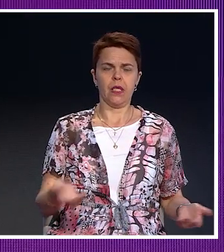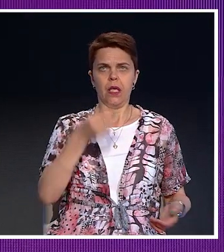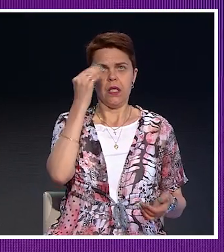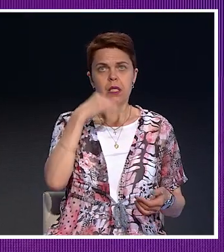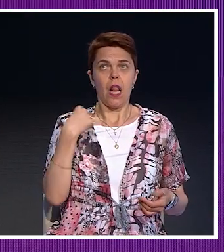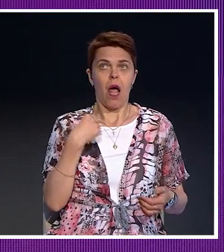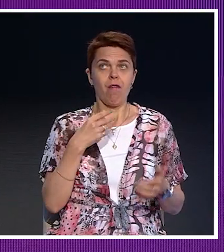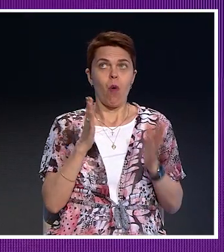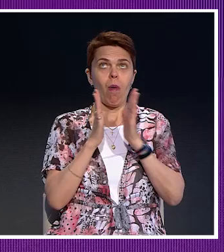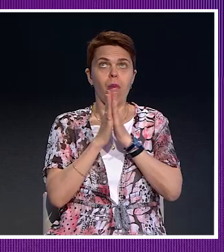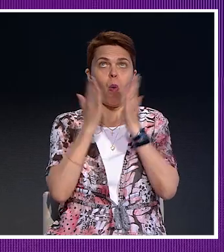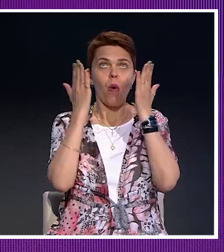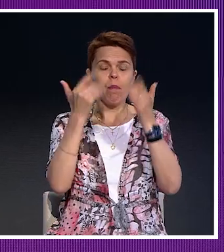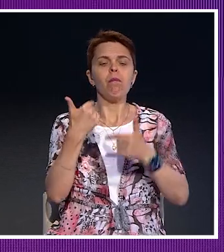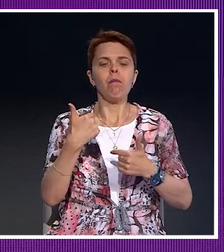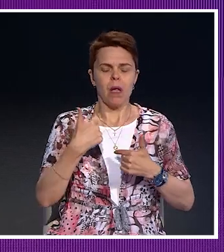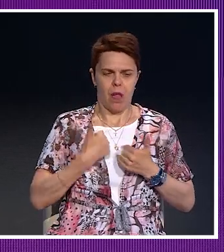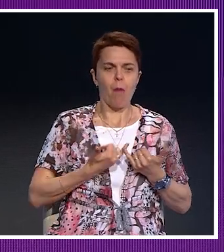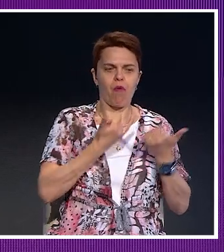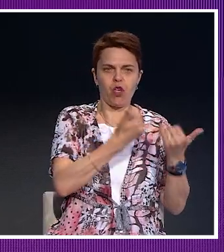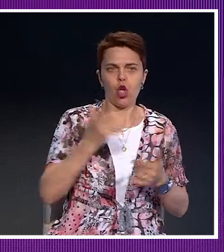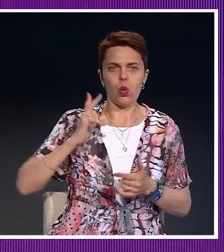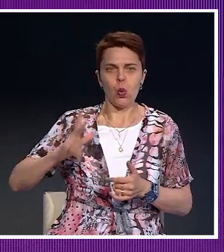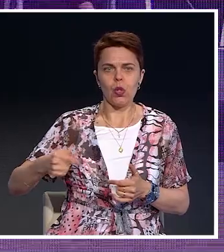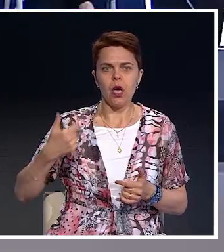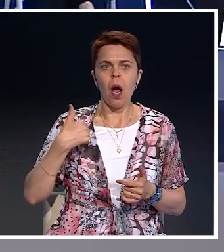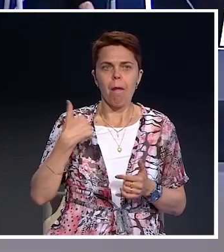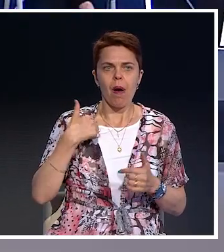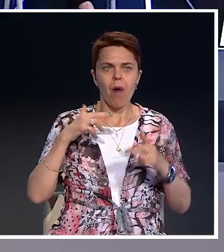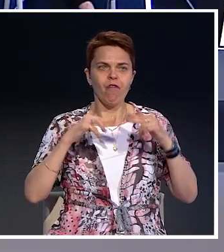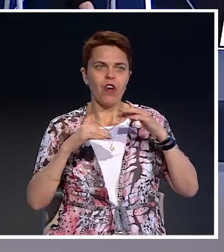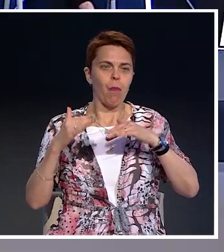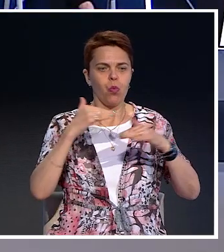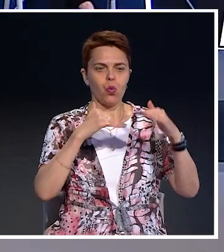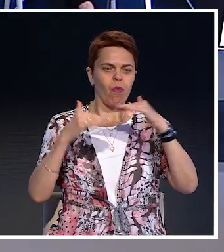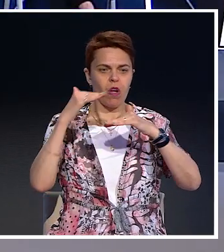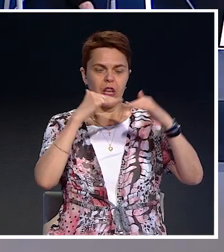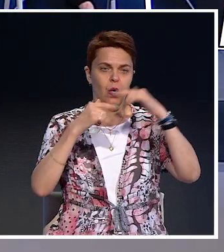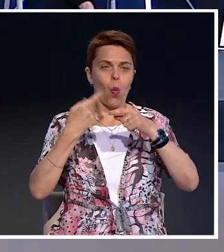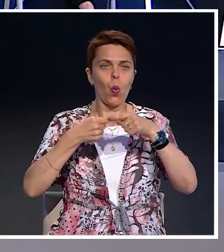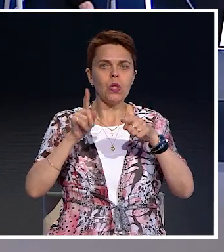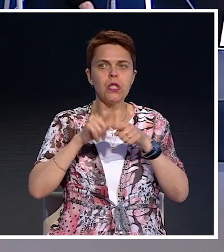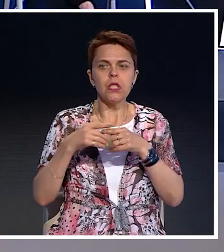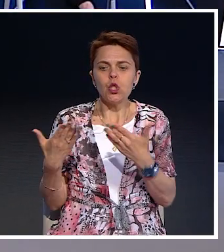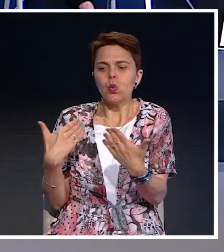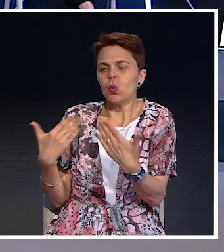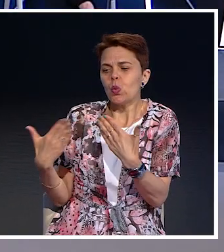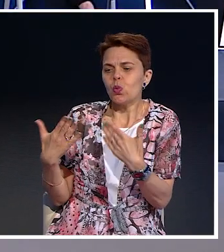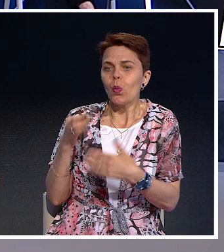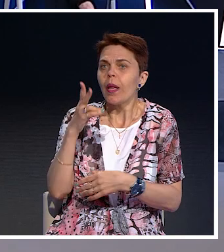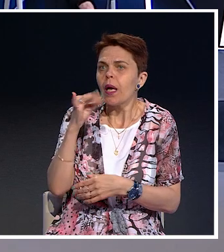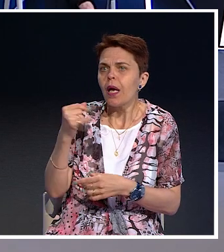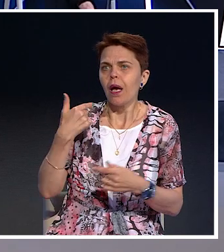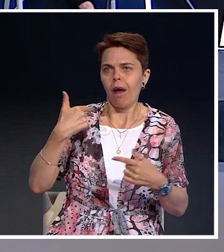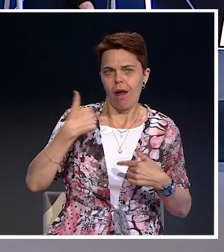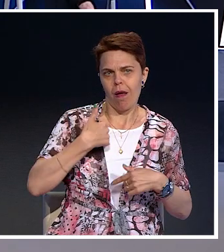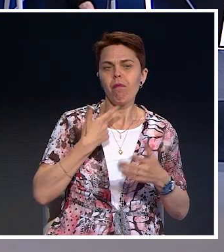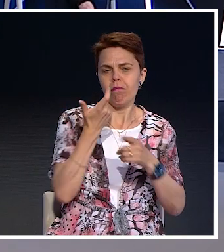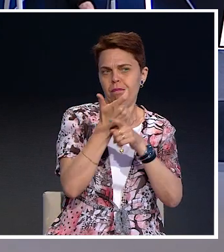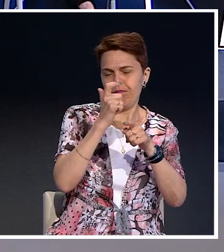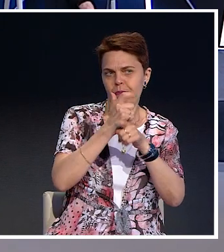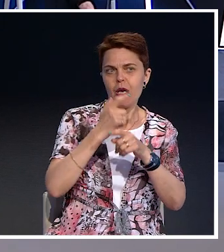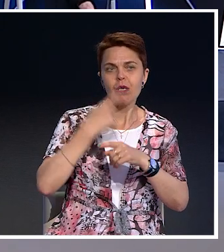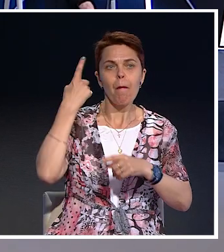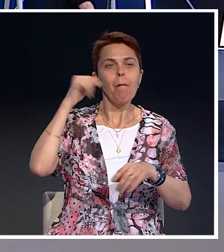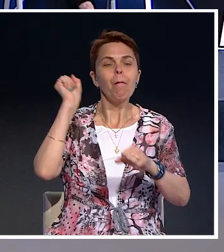Слава Богу, моя дочка мене за це поважає. Ми з нею вибудували ці стосунки, і я думаю, що ну, я її завжди переконувала,